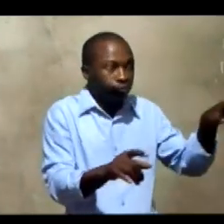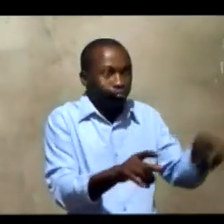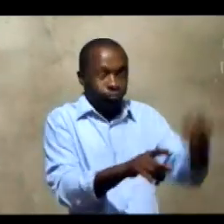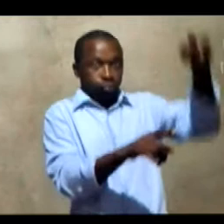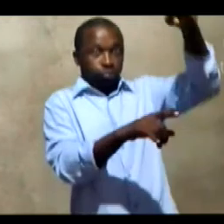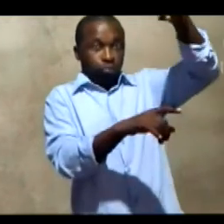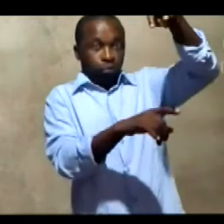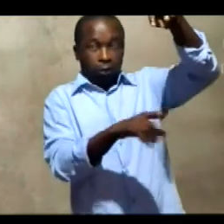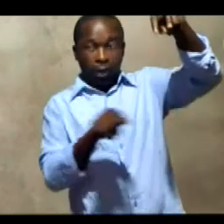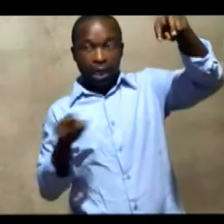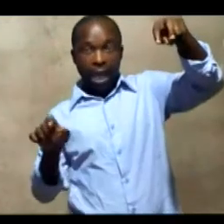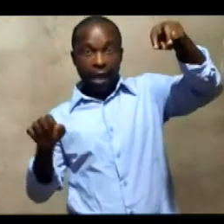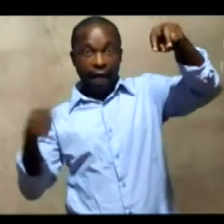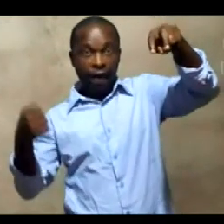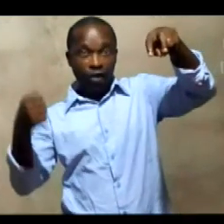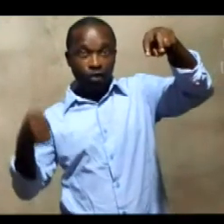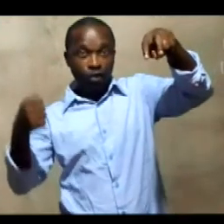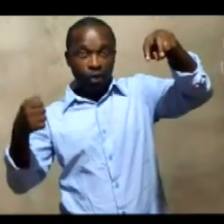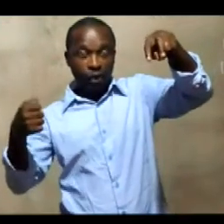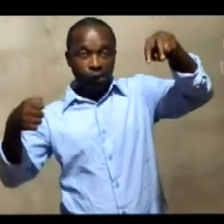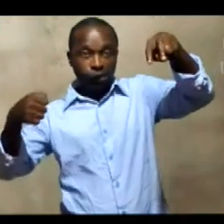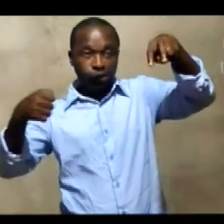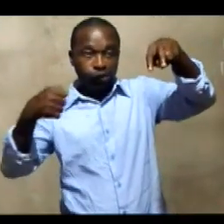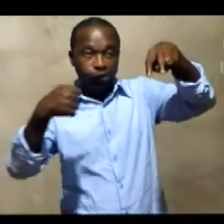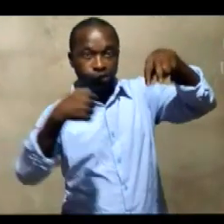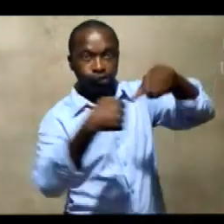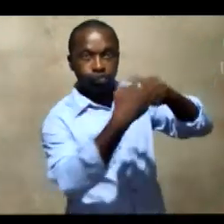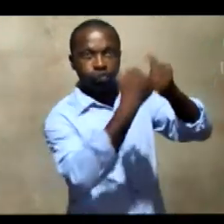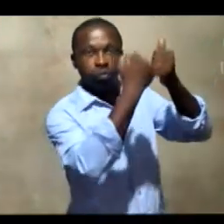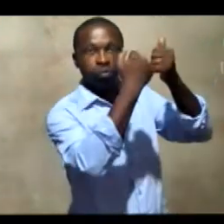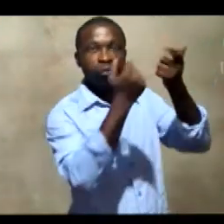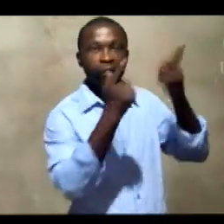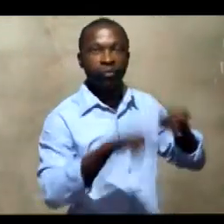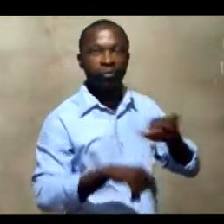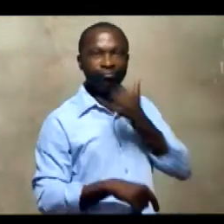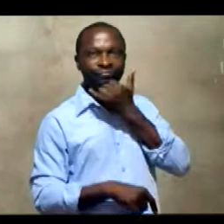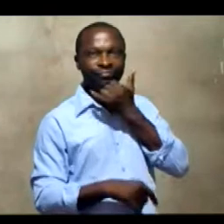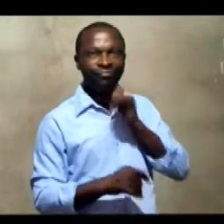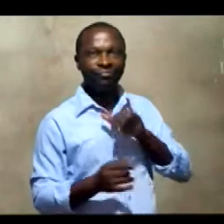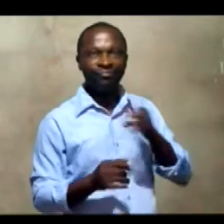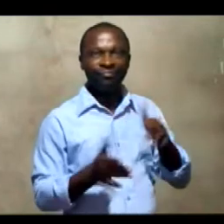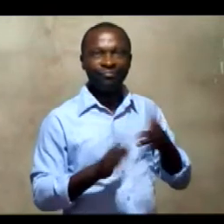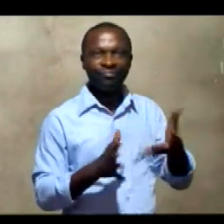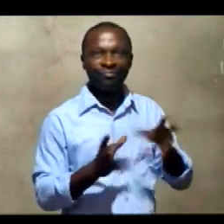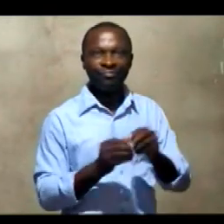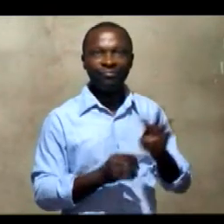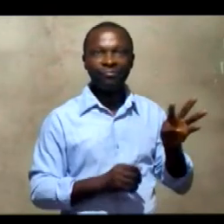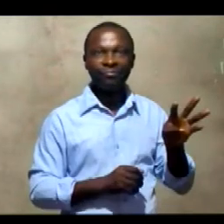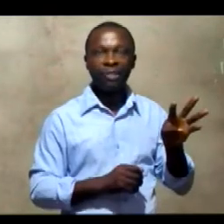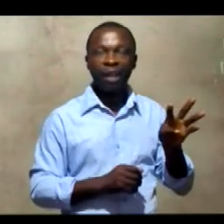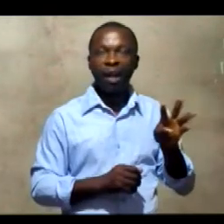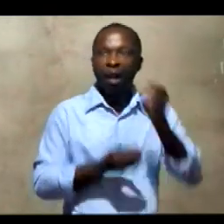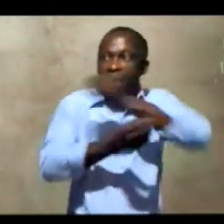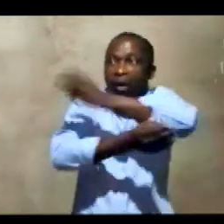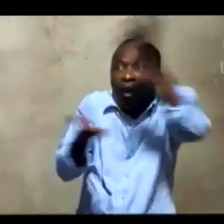sur le pare-choc avant de la raser là. Et puis... Le choc est immense, tant du côté de la famille, des camarades